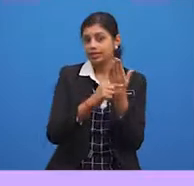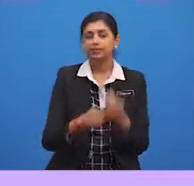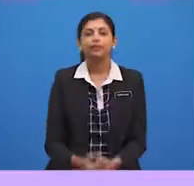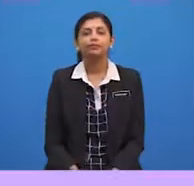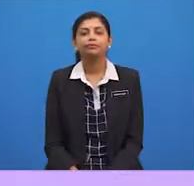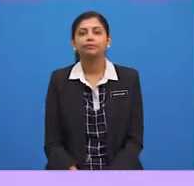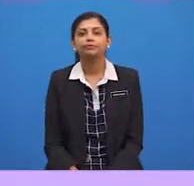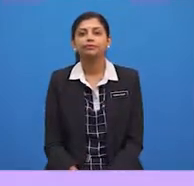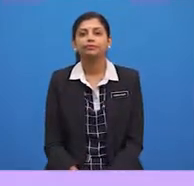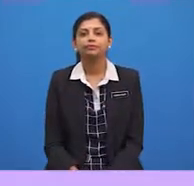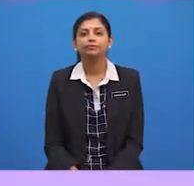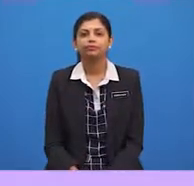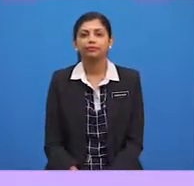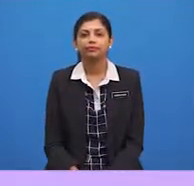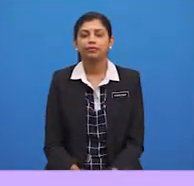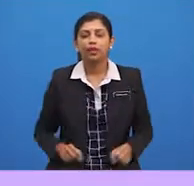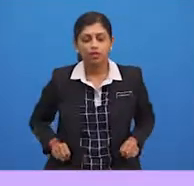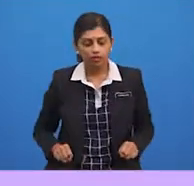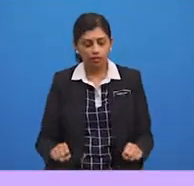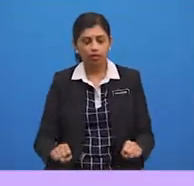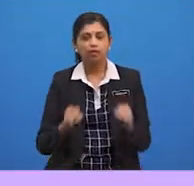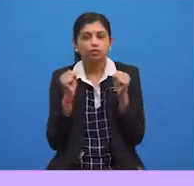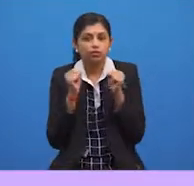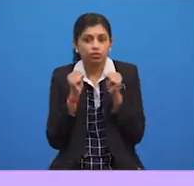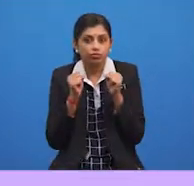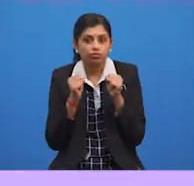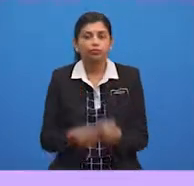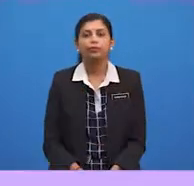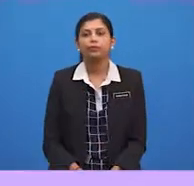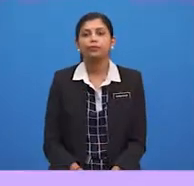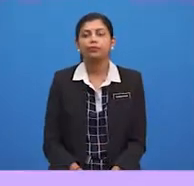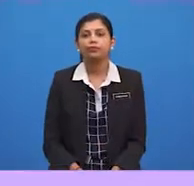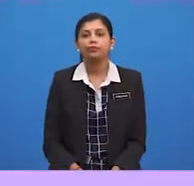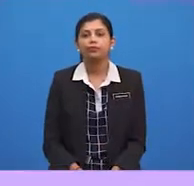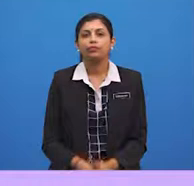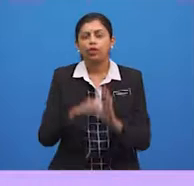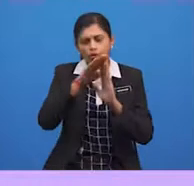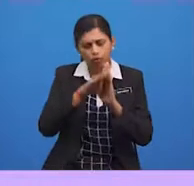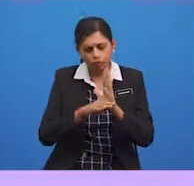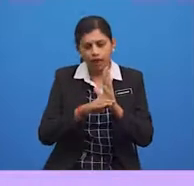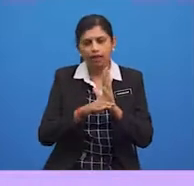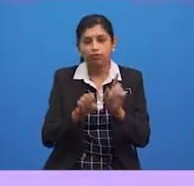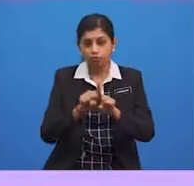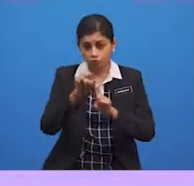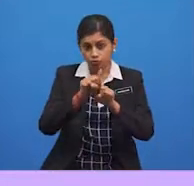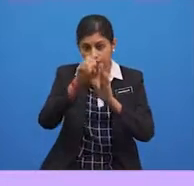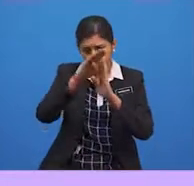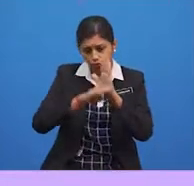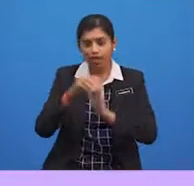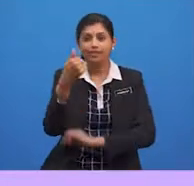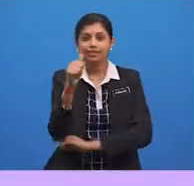adalah sederhana sejuk, iaitu kurang daripada 10 darjah